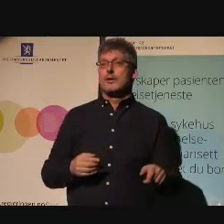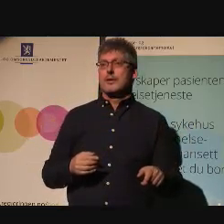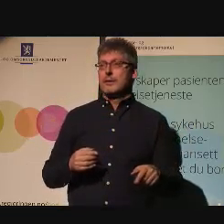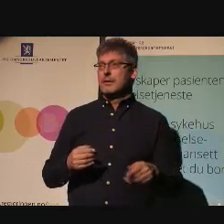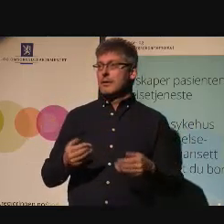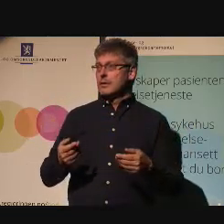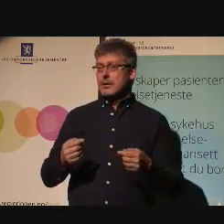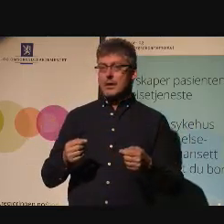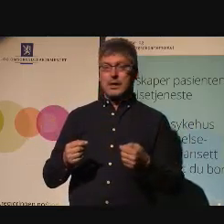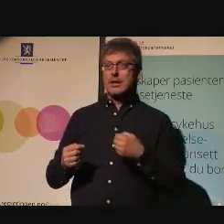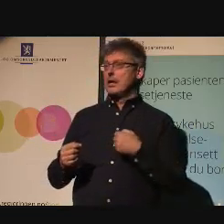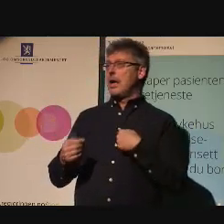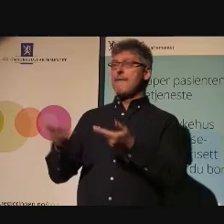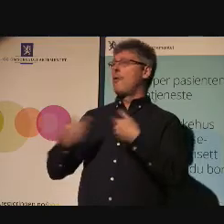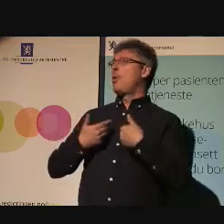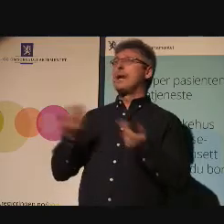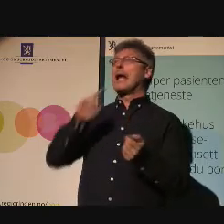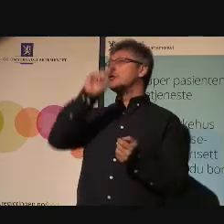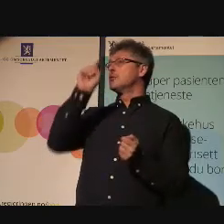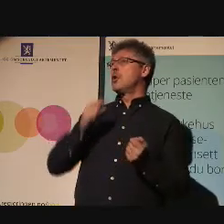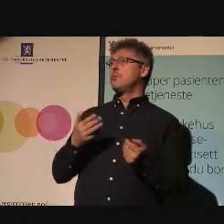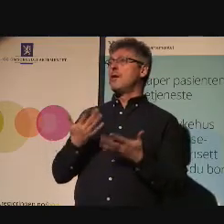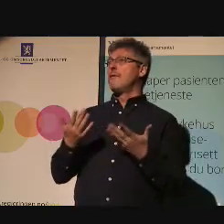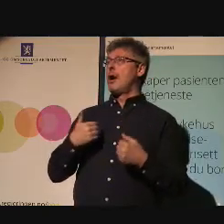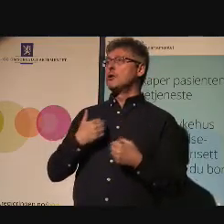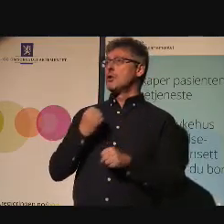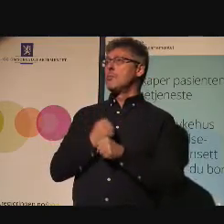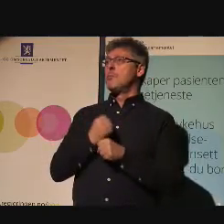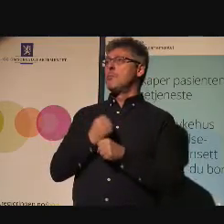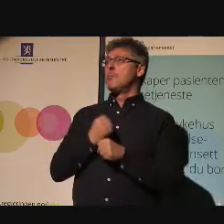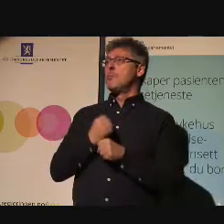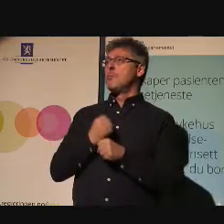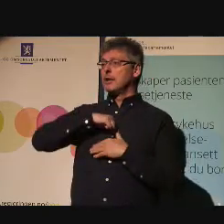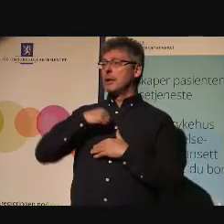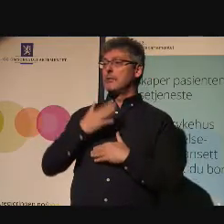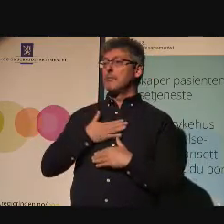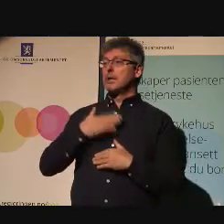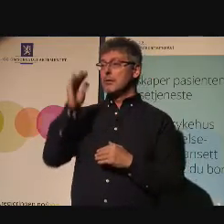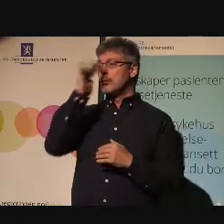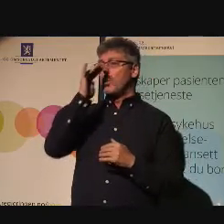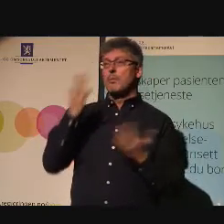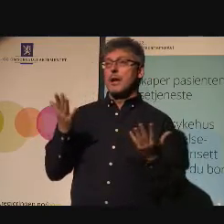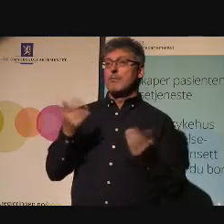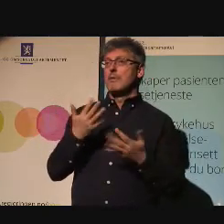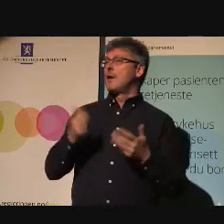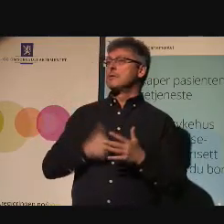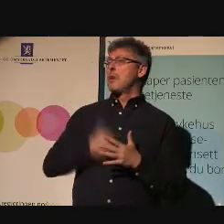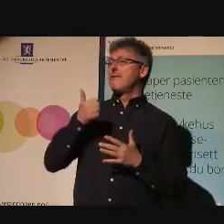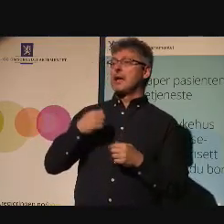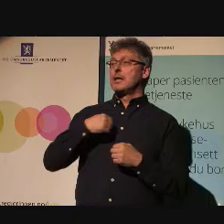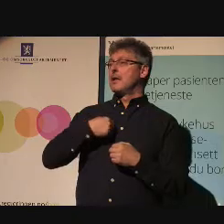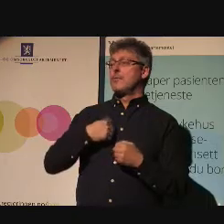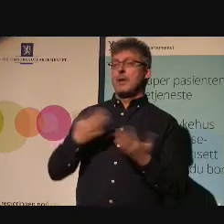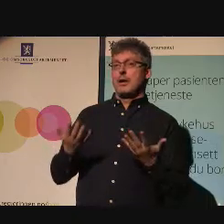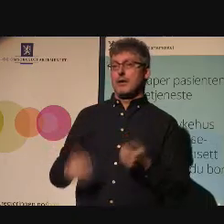spørsmålet. Hva er det som egentlig er problemet? Hva er det som er viktig for deg?